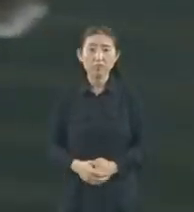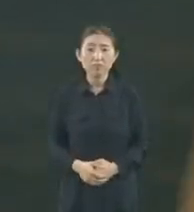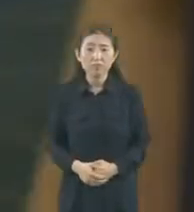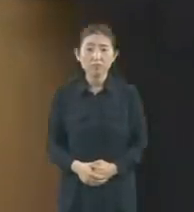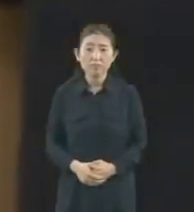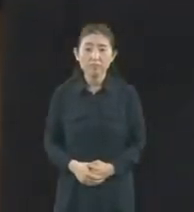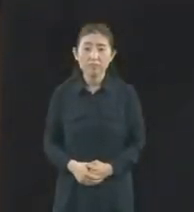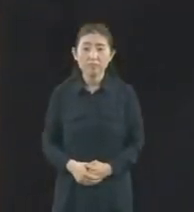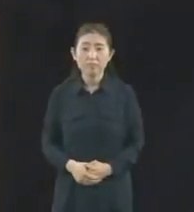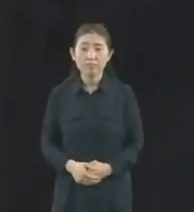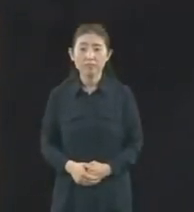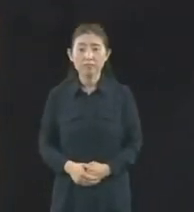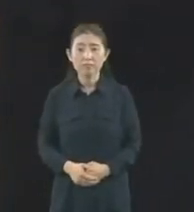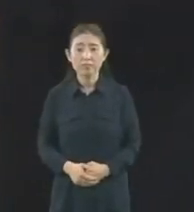tjb 이수복 이 미라가 되는 거죠